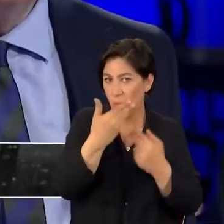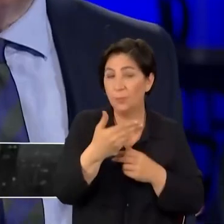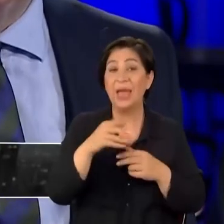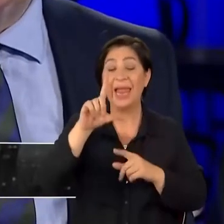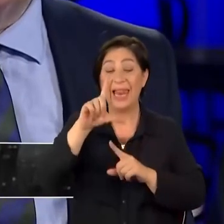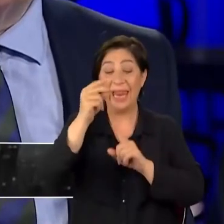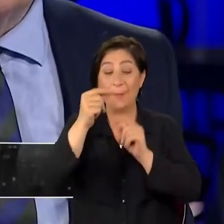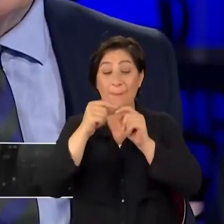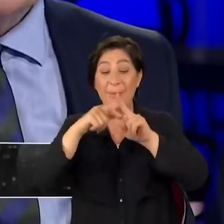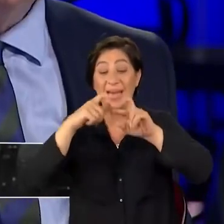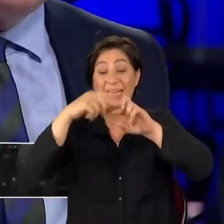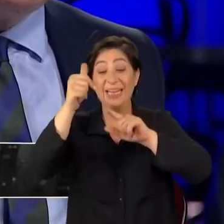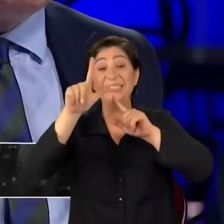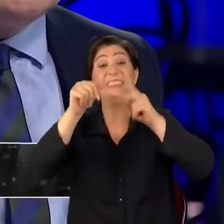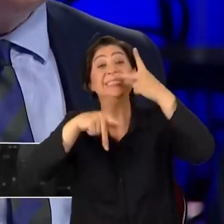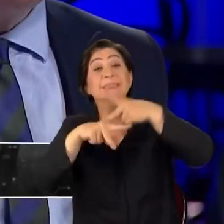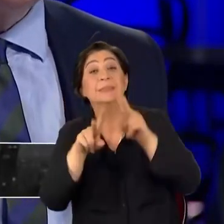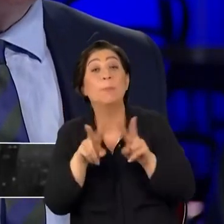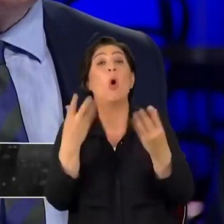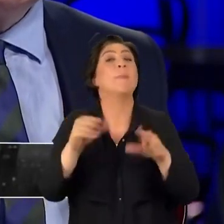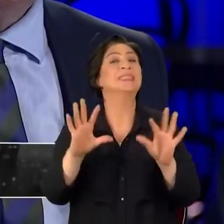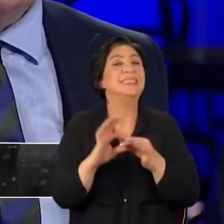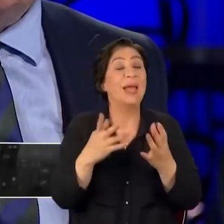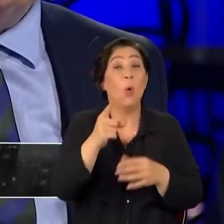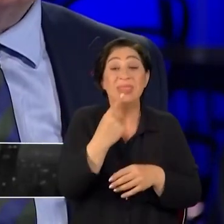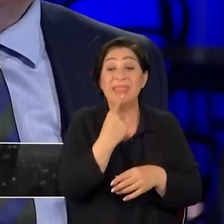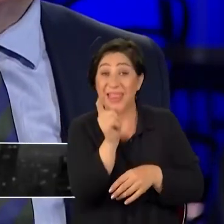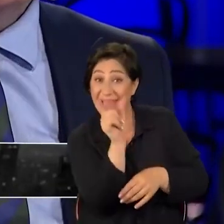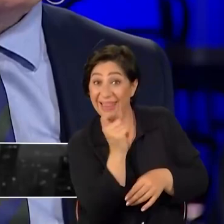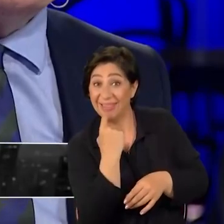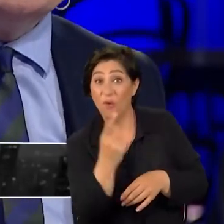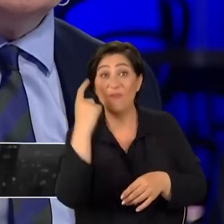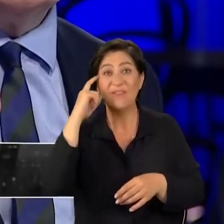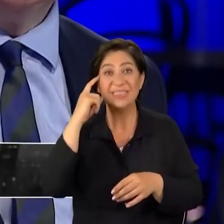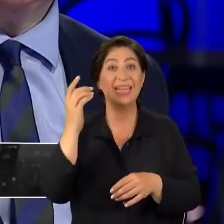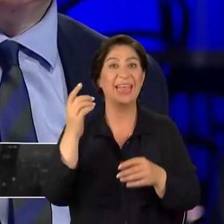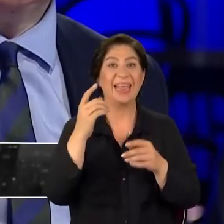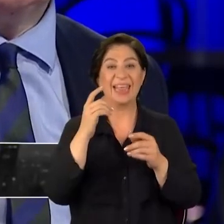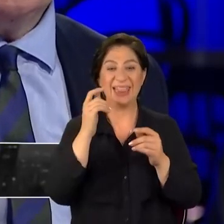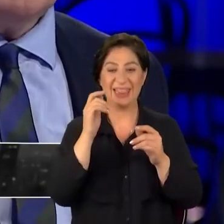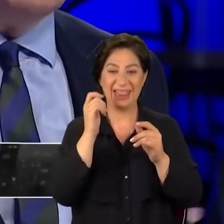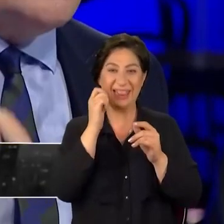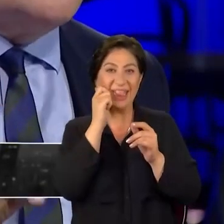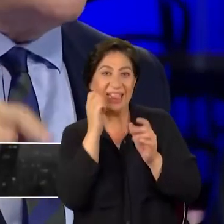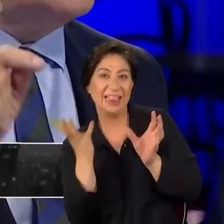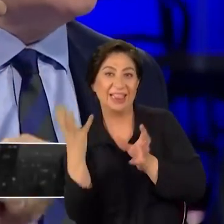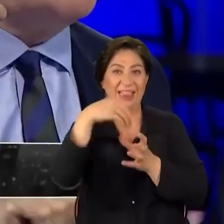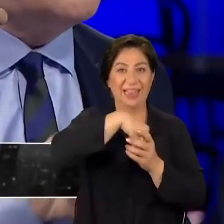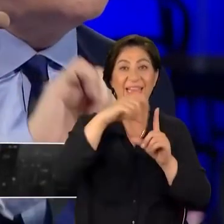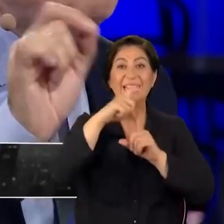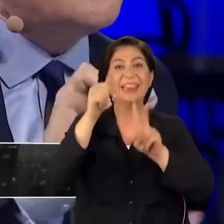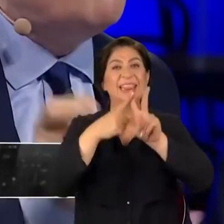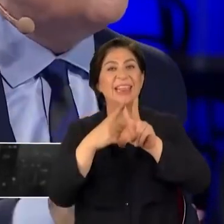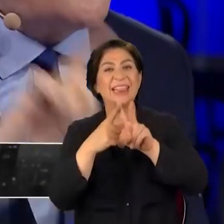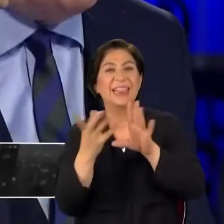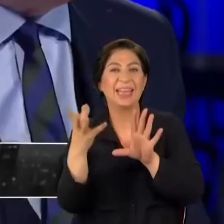niye olmaz biliyor musunuz? Liberalizm dediğiniz andan itibaren o felsefeyi dinleştirirsiniz. Ne derler? Din